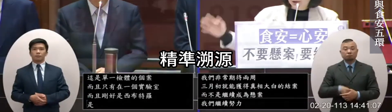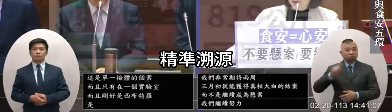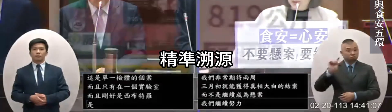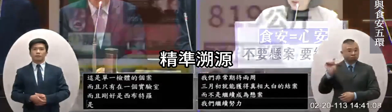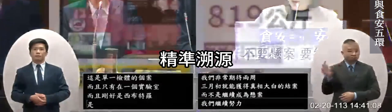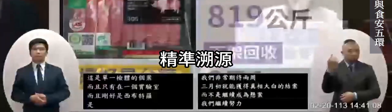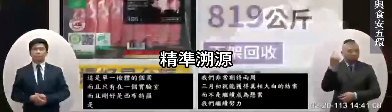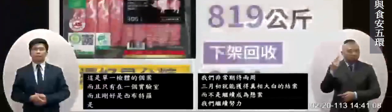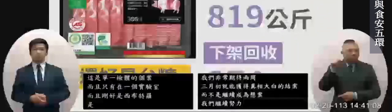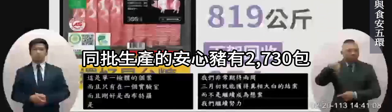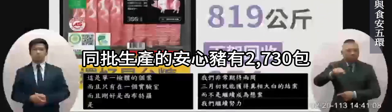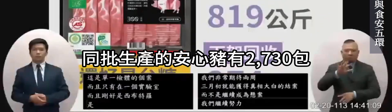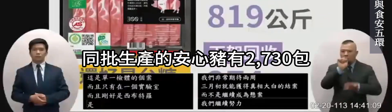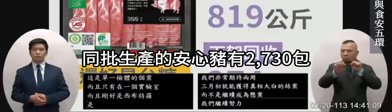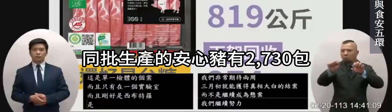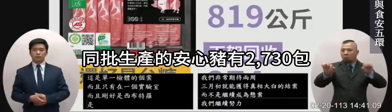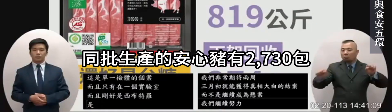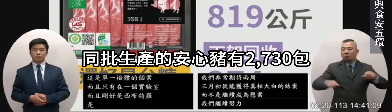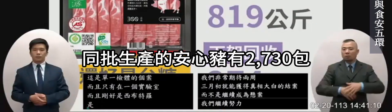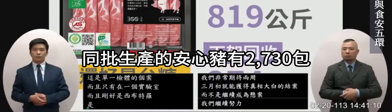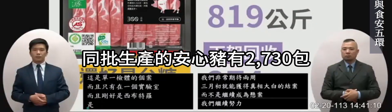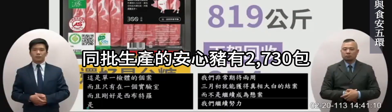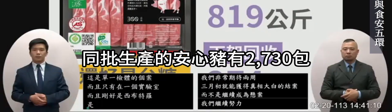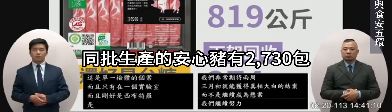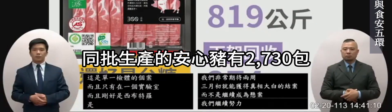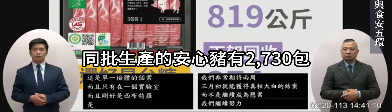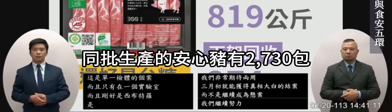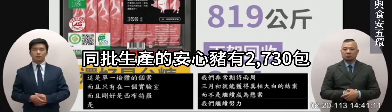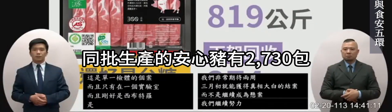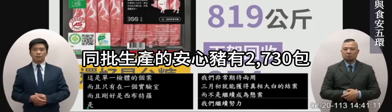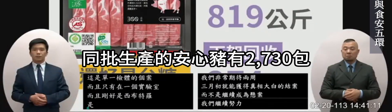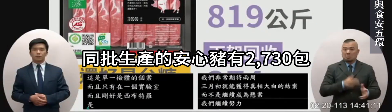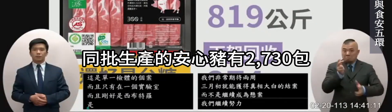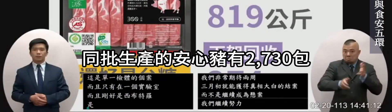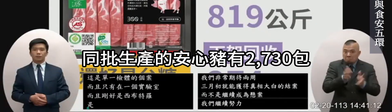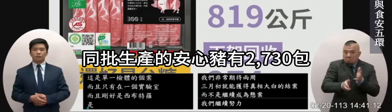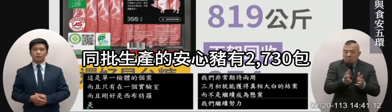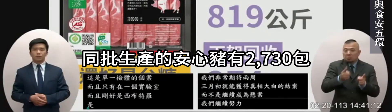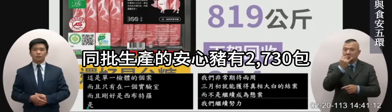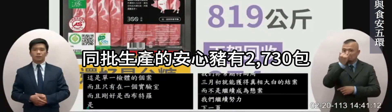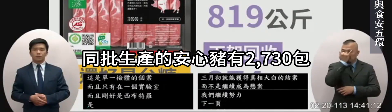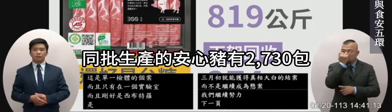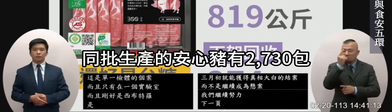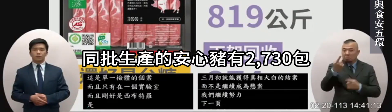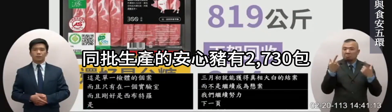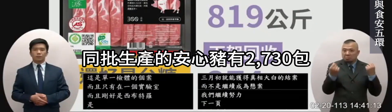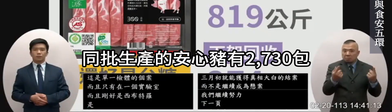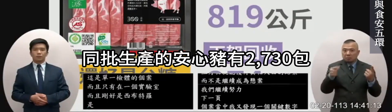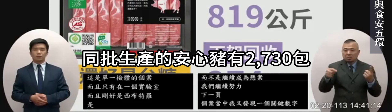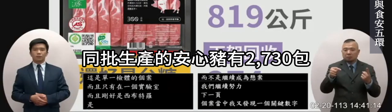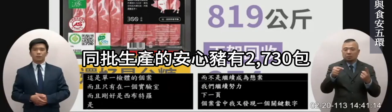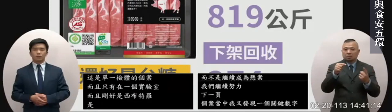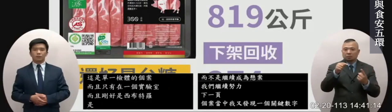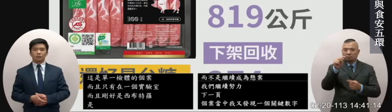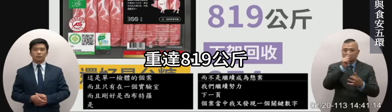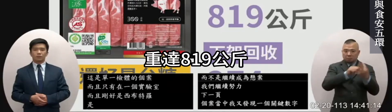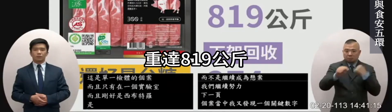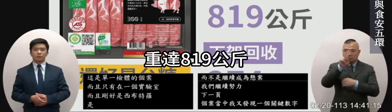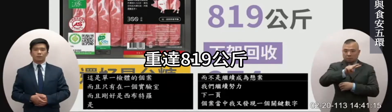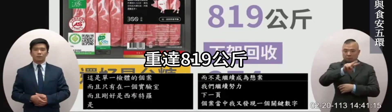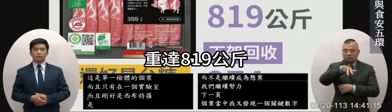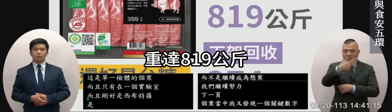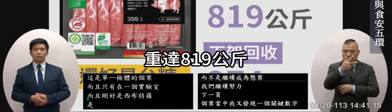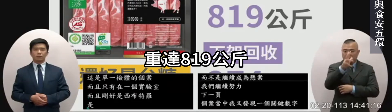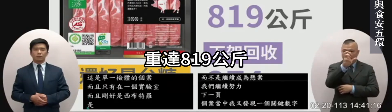精准溯源，同批生产的安心猪有2730包，重